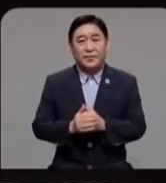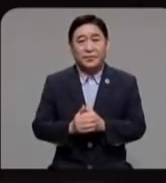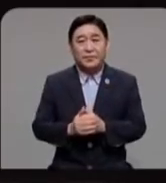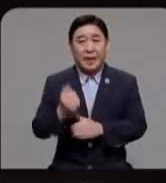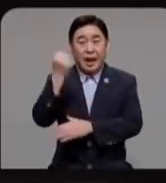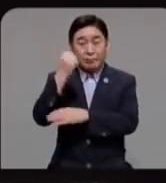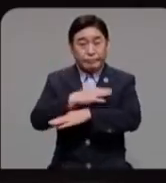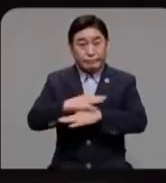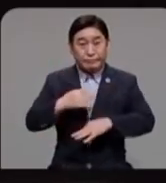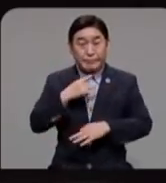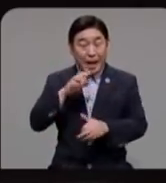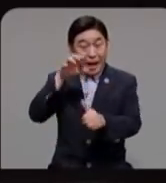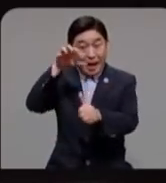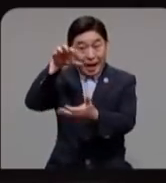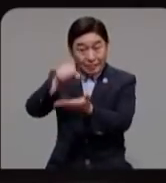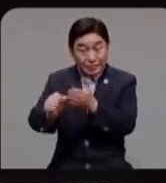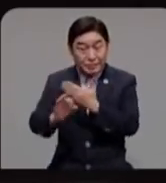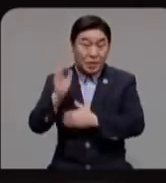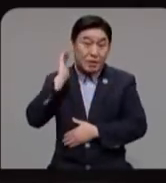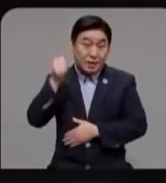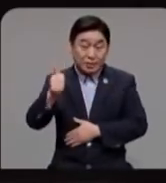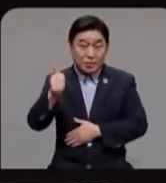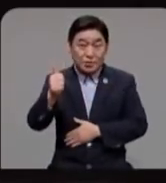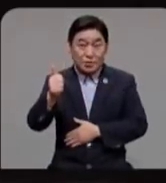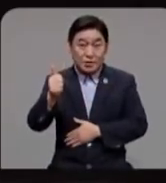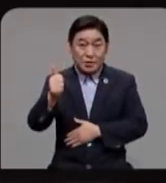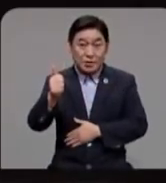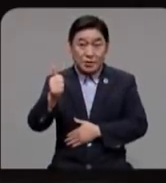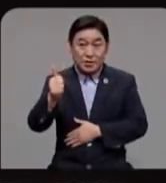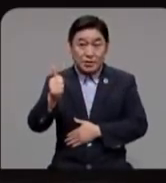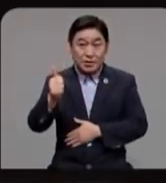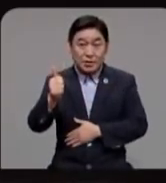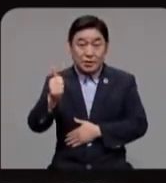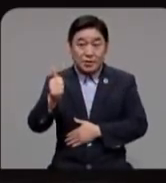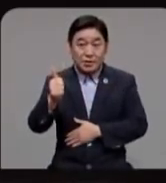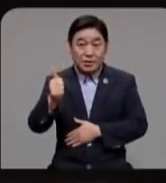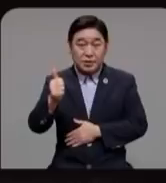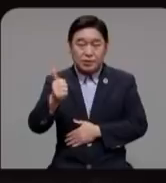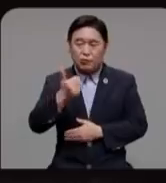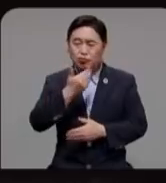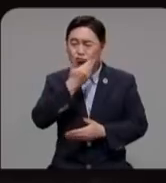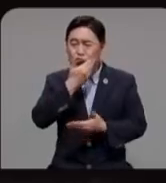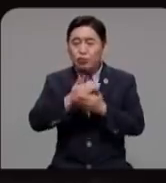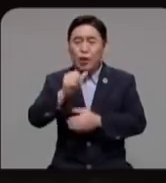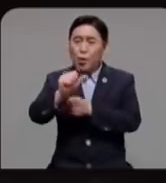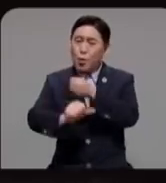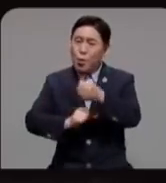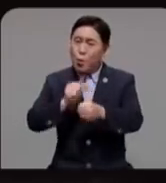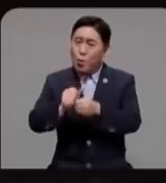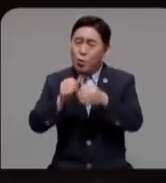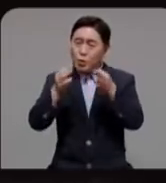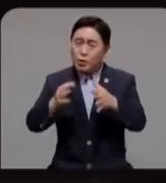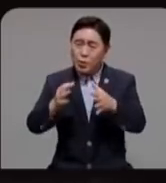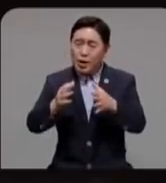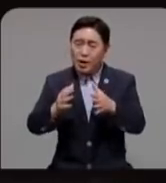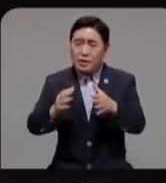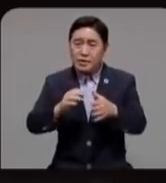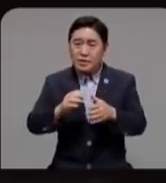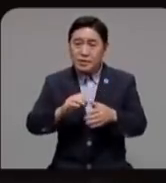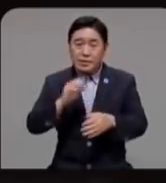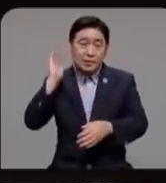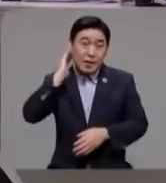아니 부패 하나만 잡으면 그러면 대통령이, 대한민국 대통령이 다음 이렇게 중요한 5년에 될 수 있느냐? 저는 그렇게 생각하지는